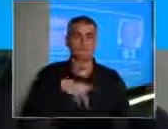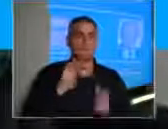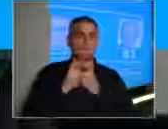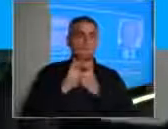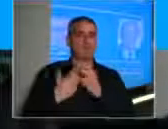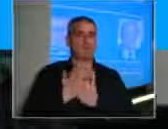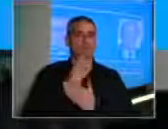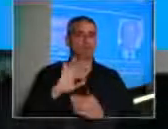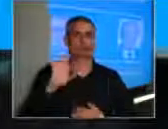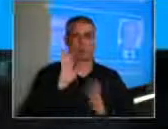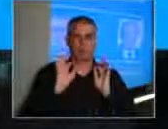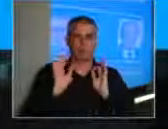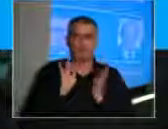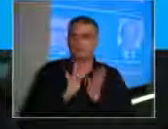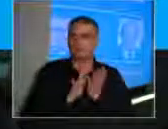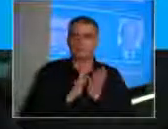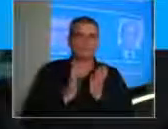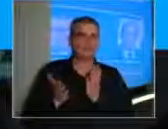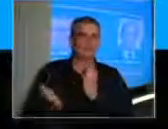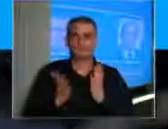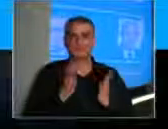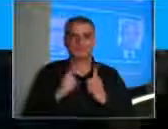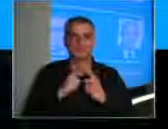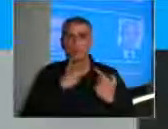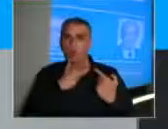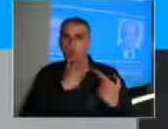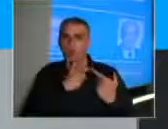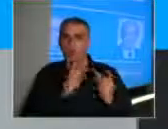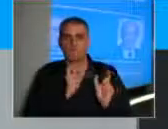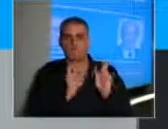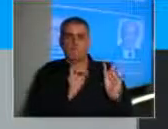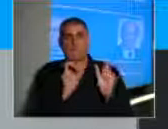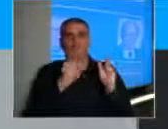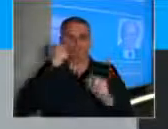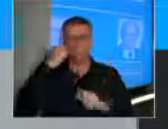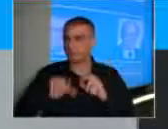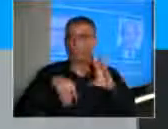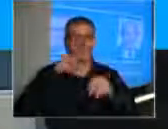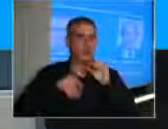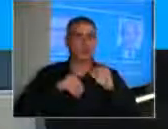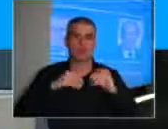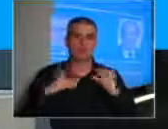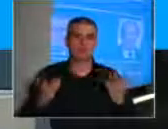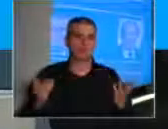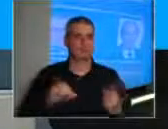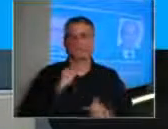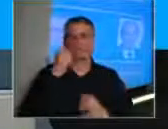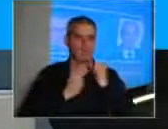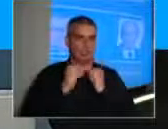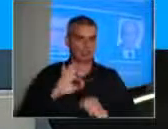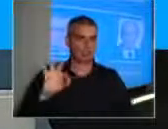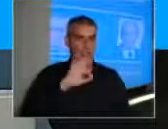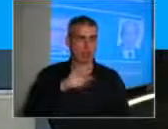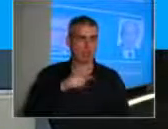והמפלגה החדשה שלכם, באמת נמצאים בקרב בלימה. אני חושבת שזאת מערכת הבחירות הכי קשה